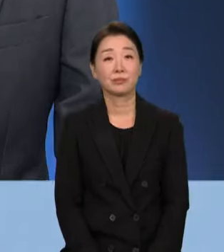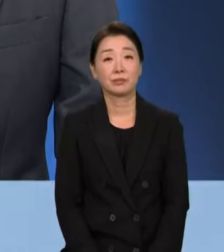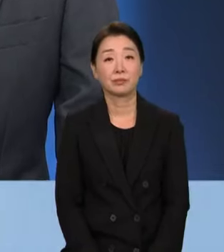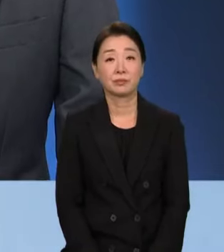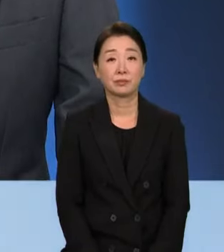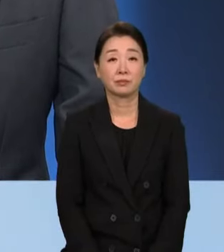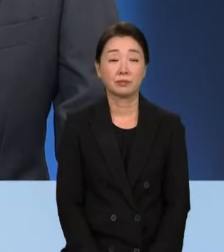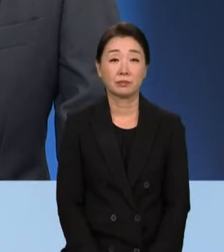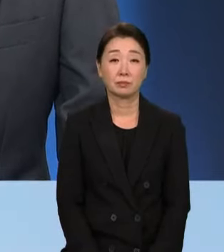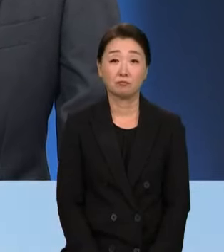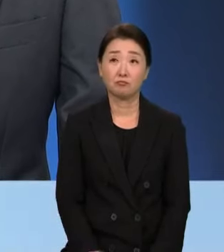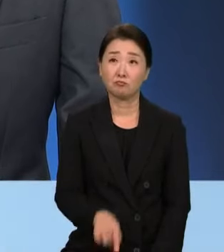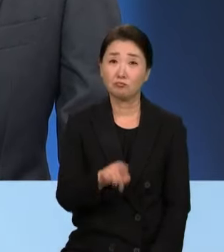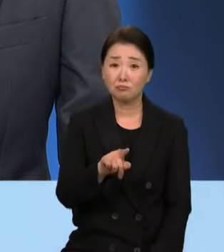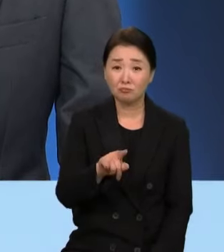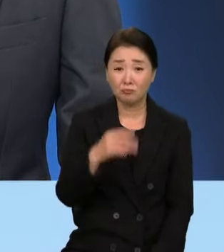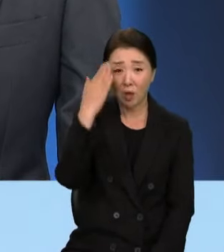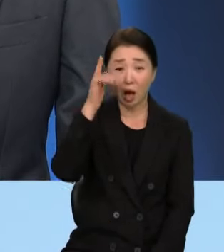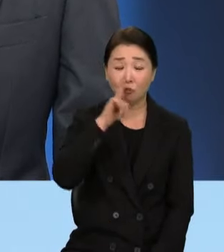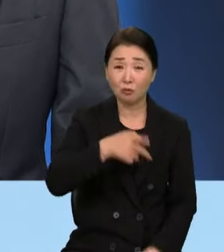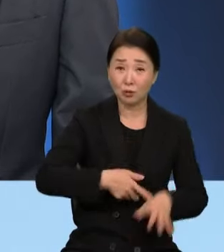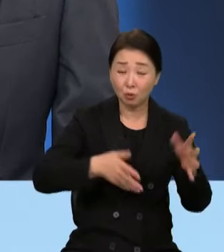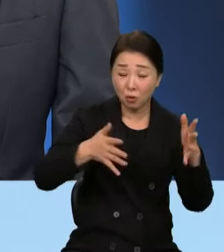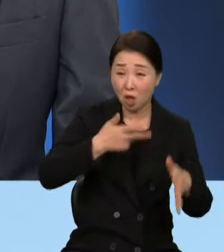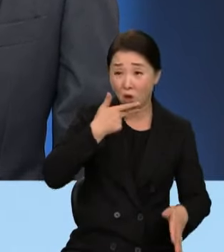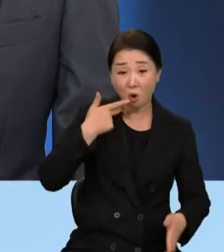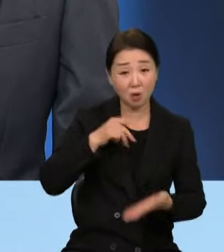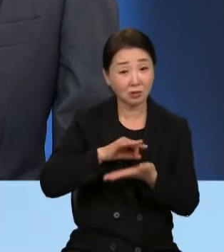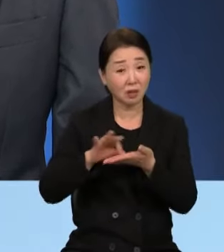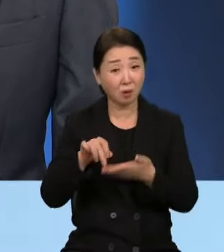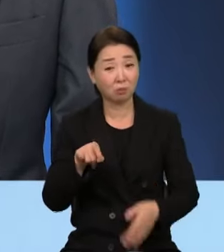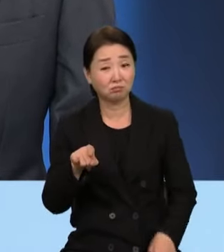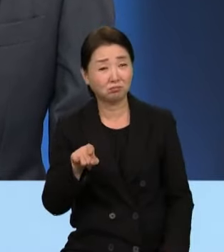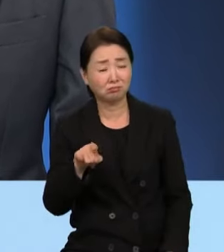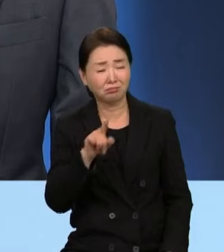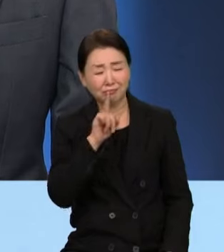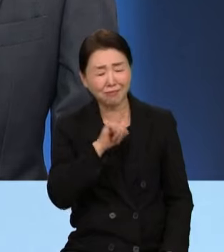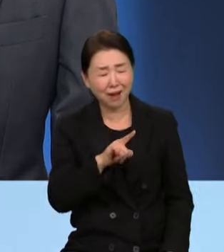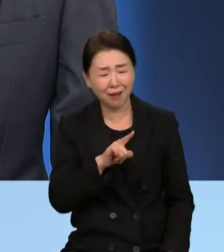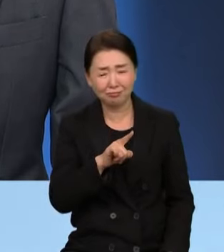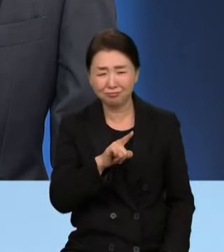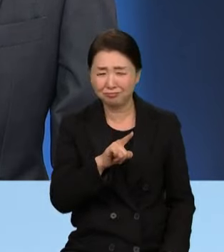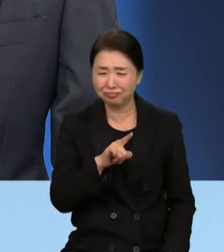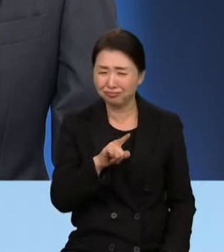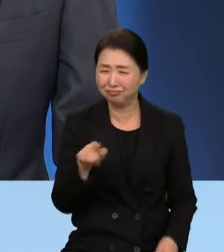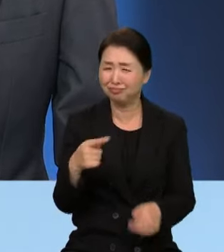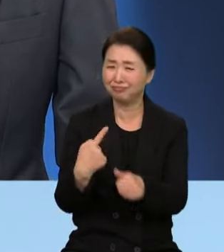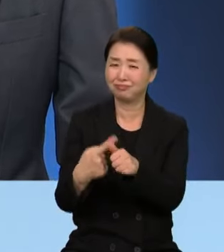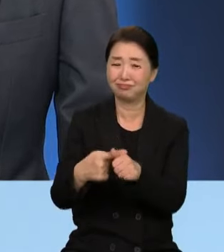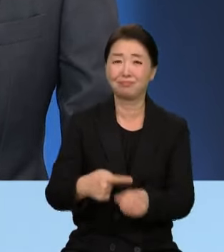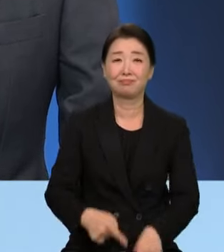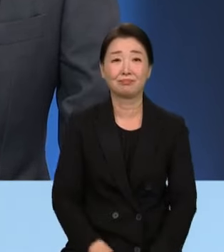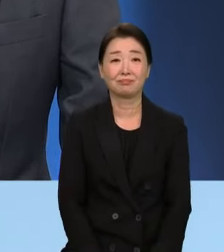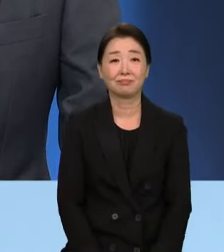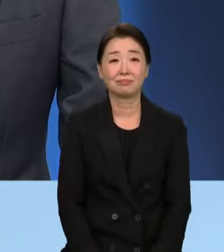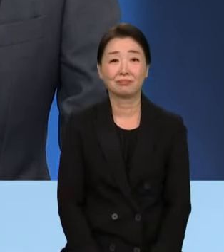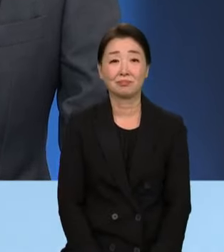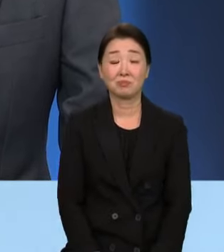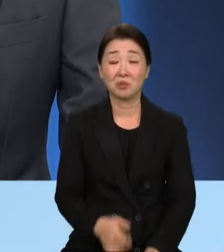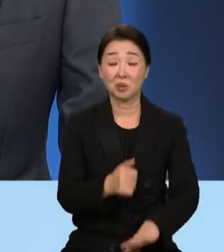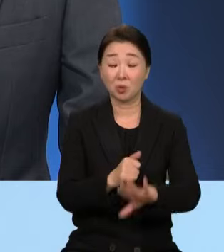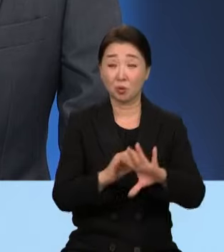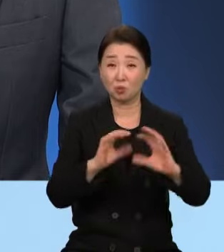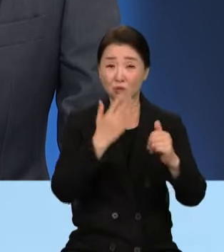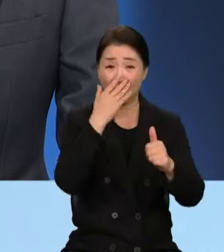축하드립니다이 정도면은 한국어가 영어 쓴다는 그 주장이 조금 지적이 나올 만하네요 그렇습니다 그러다 보니 국회를